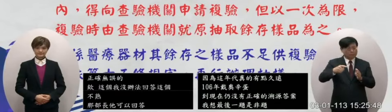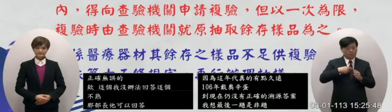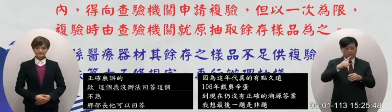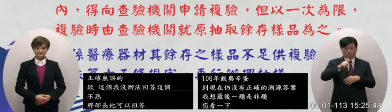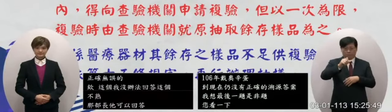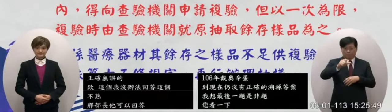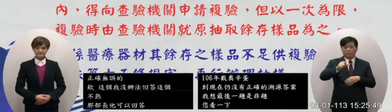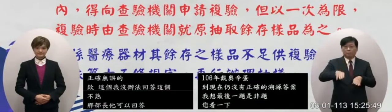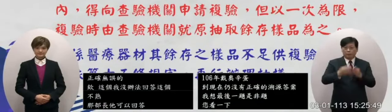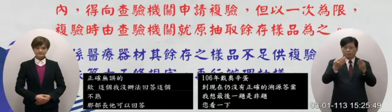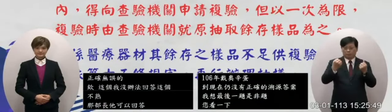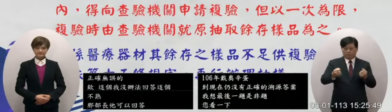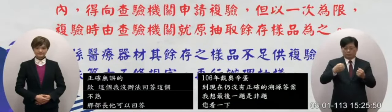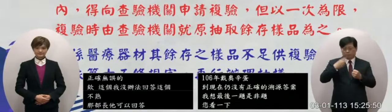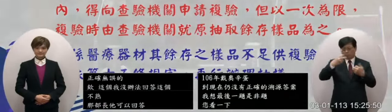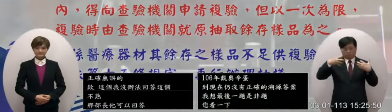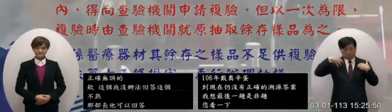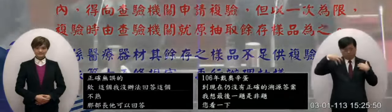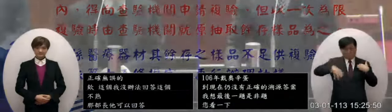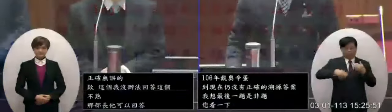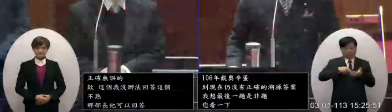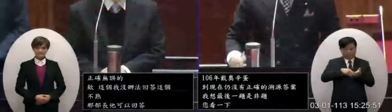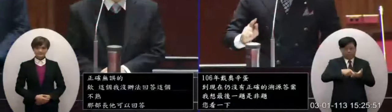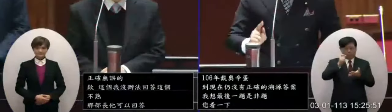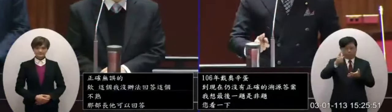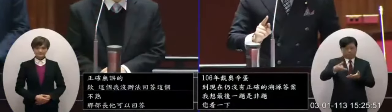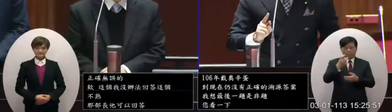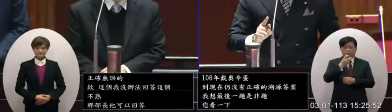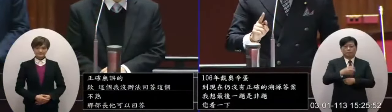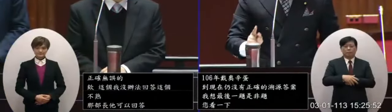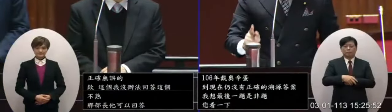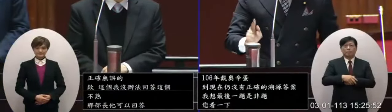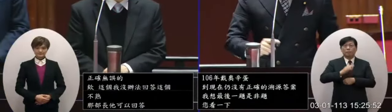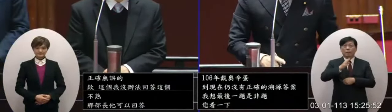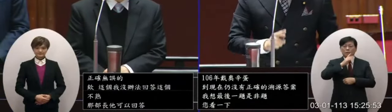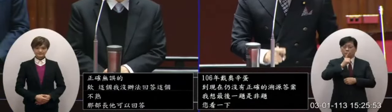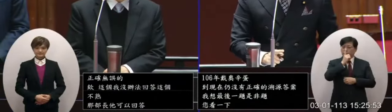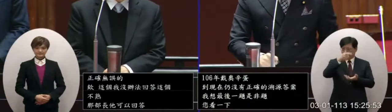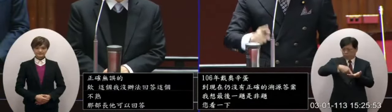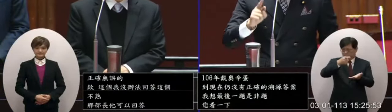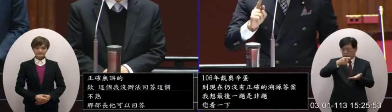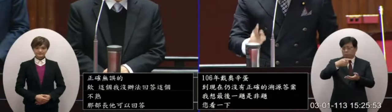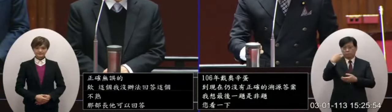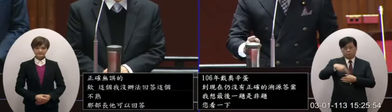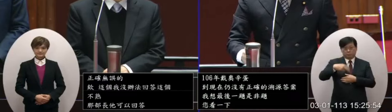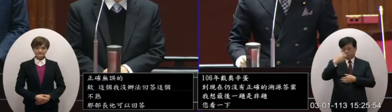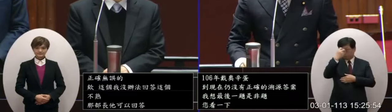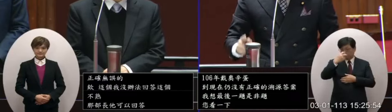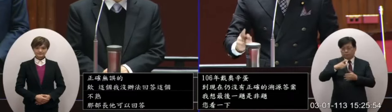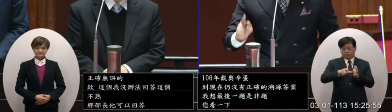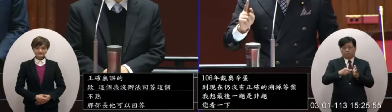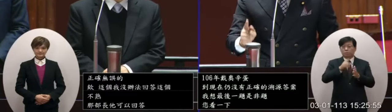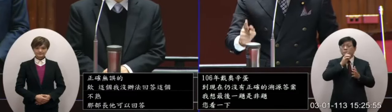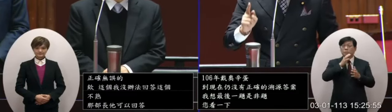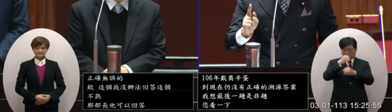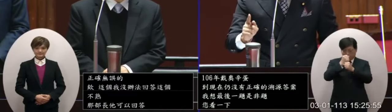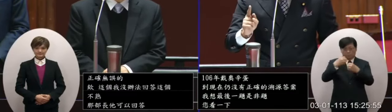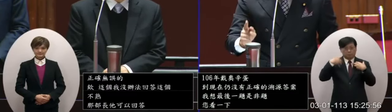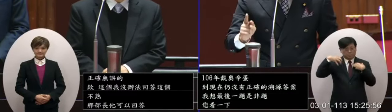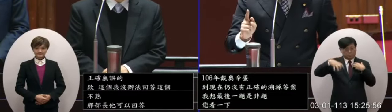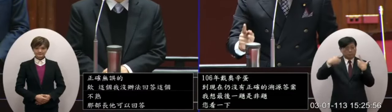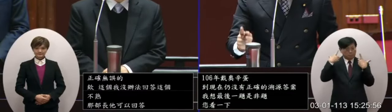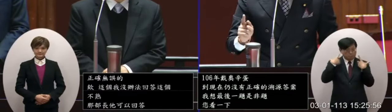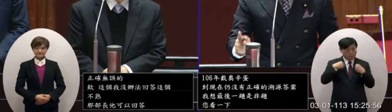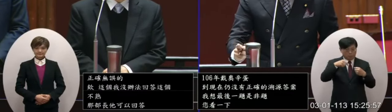得向查验机关申请复验，但以一次为限，复验时由查验机关就原